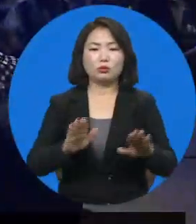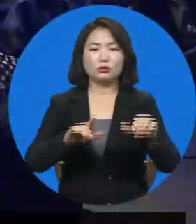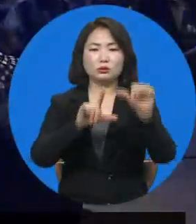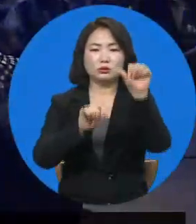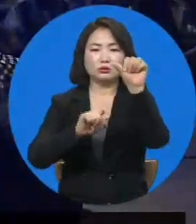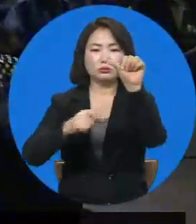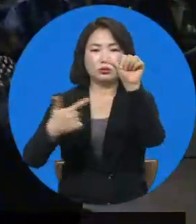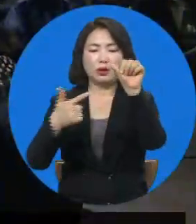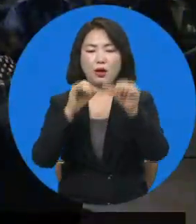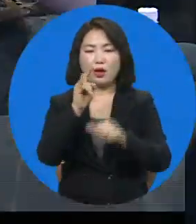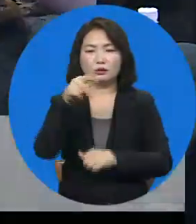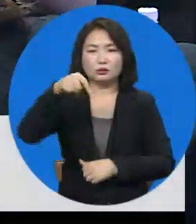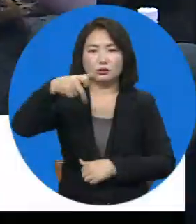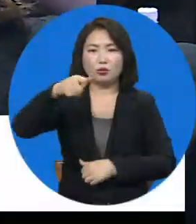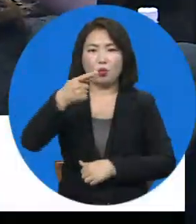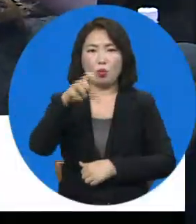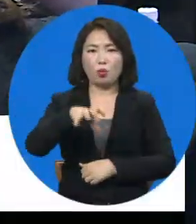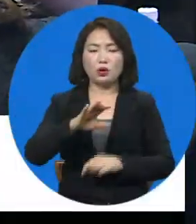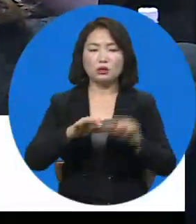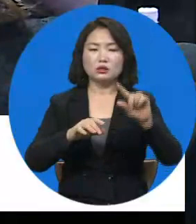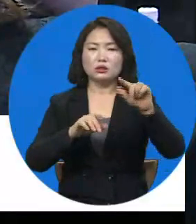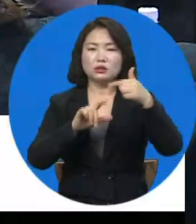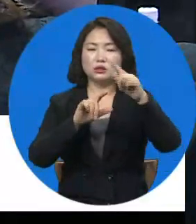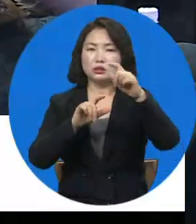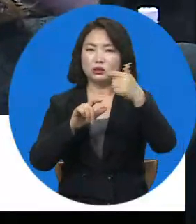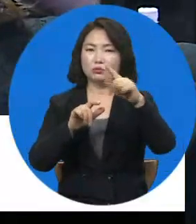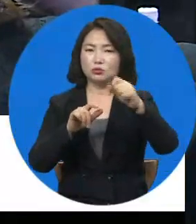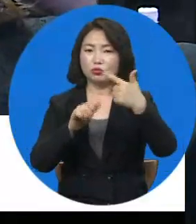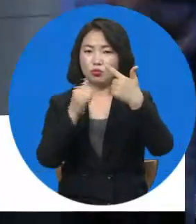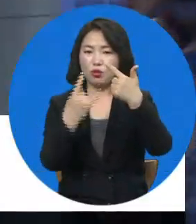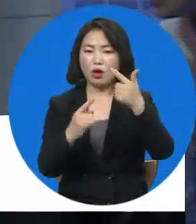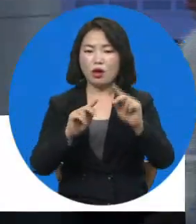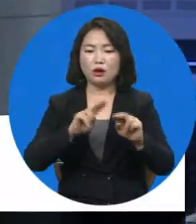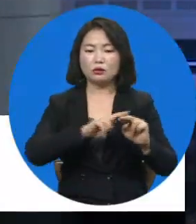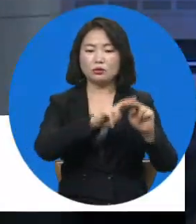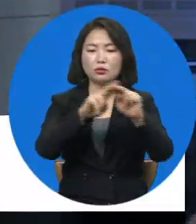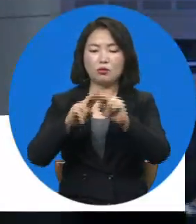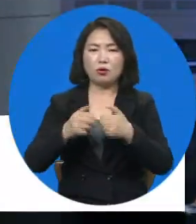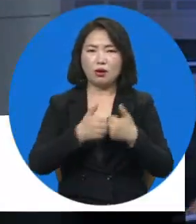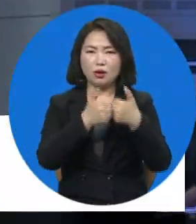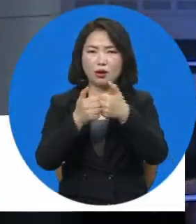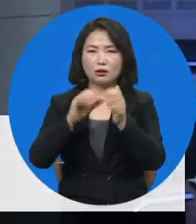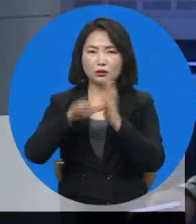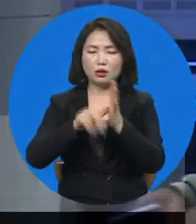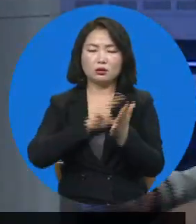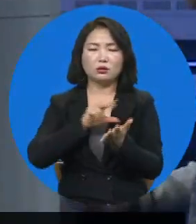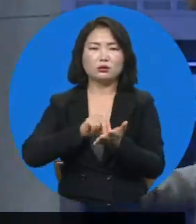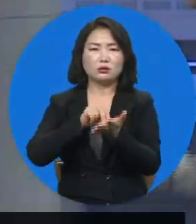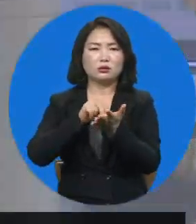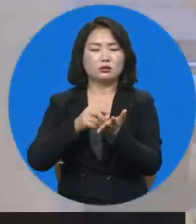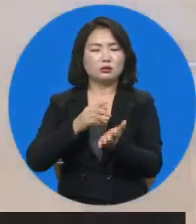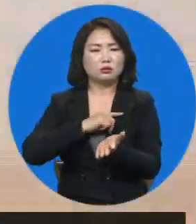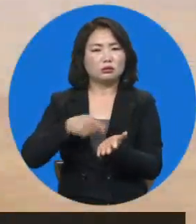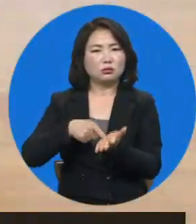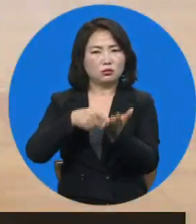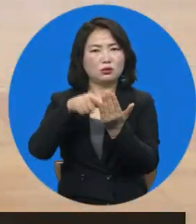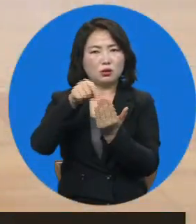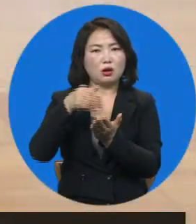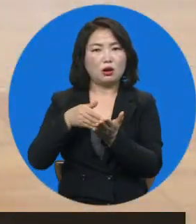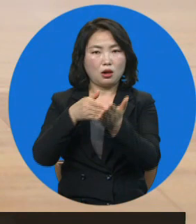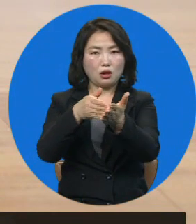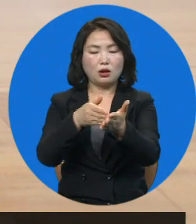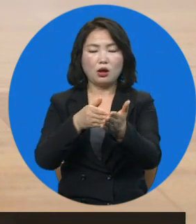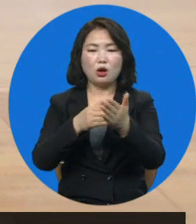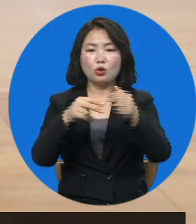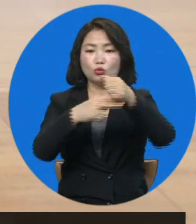엑스코에서 열리는 제 16회 대구 시민 원탁회의 에 이 문제를 올리기로 했습니다 구름다리 에